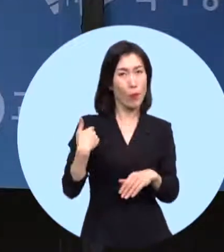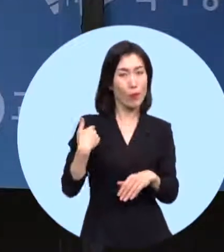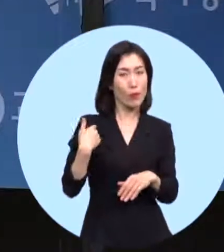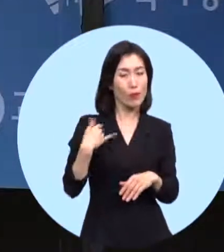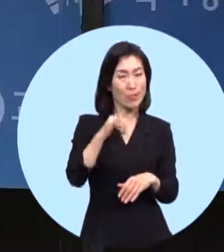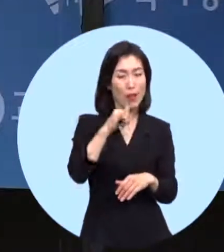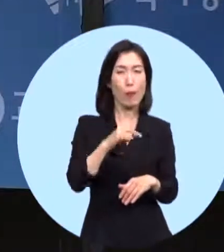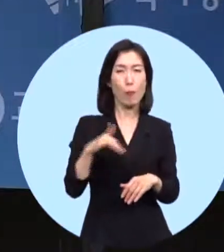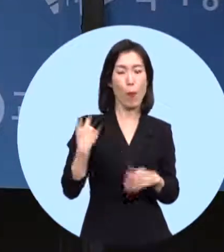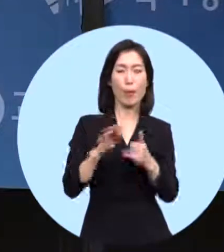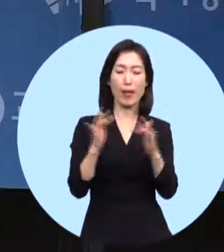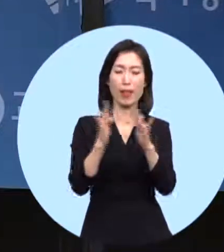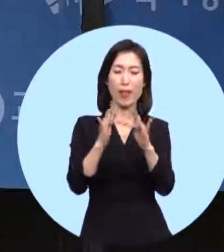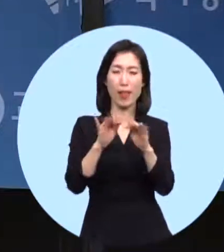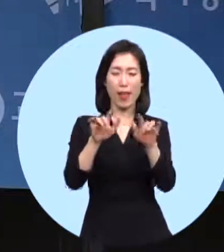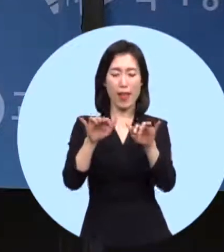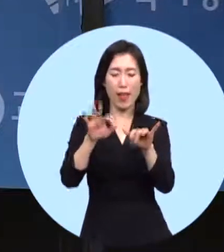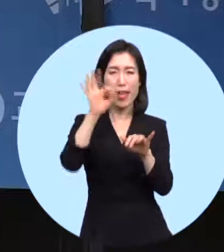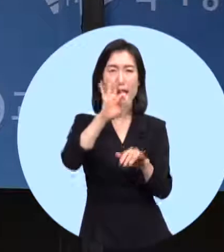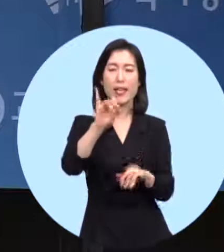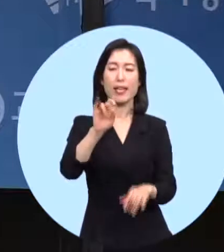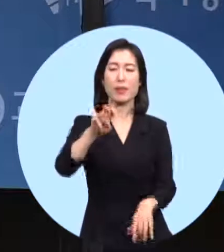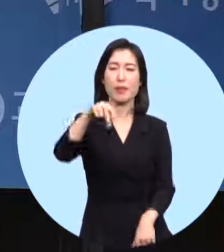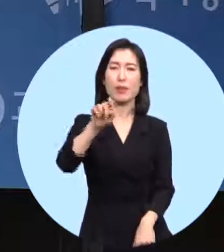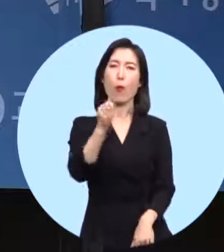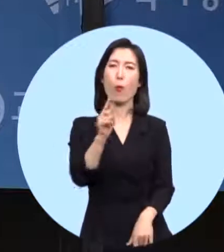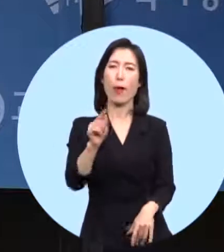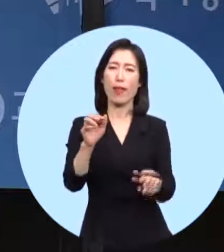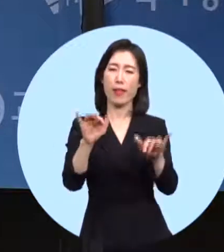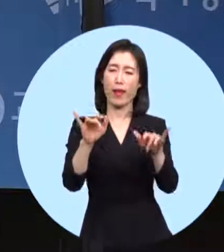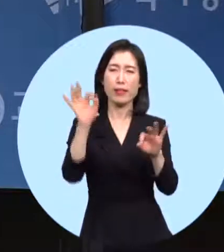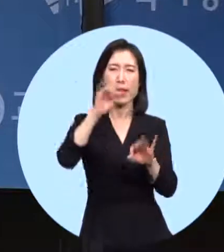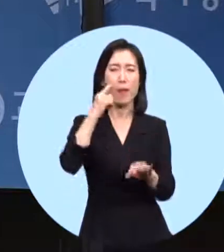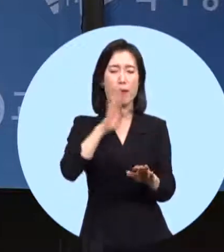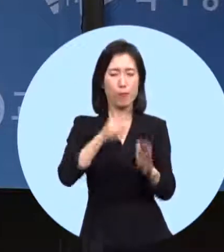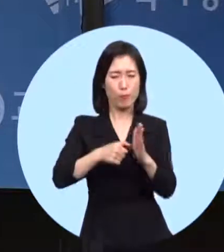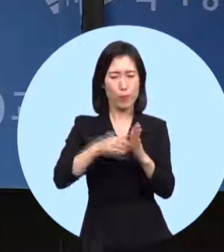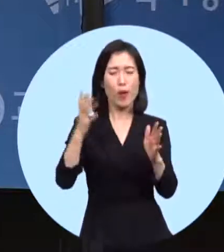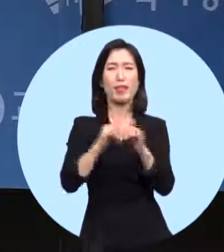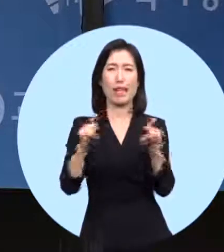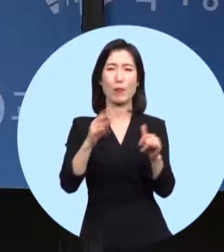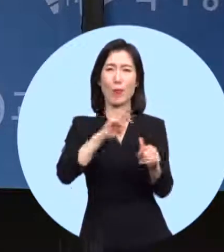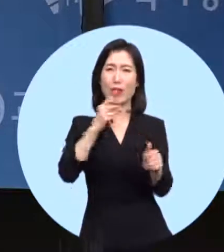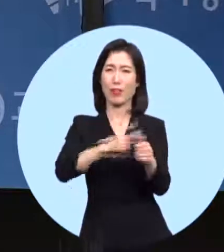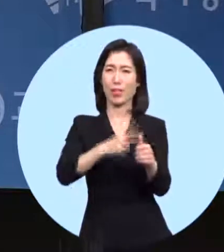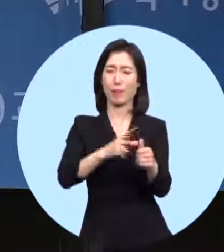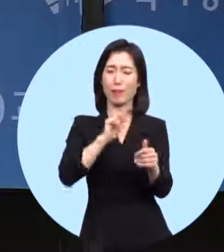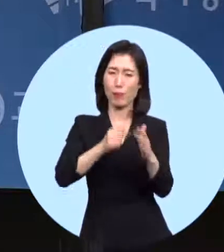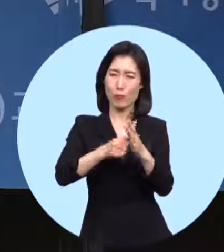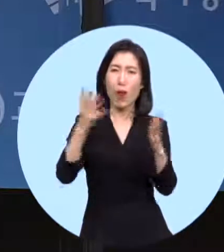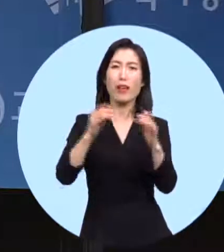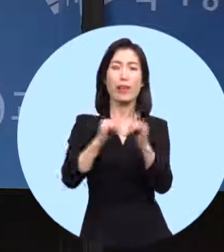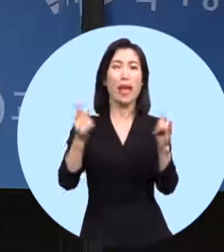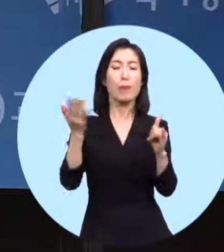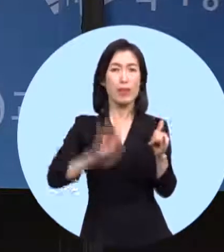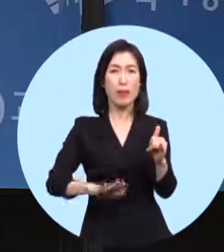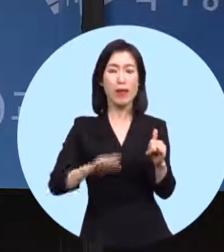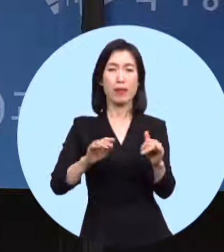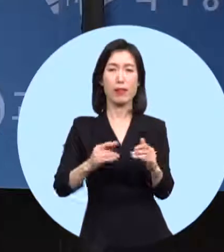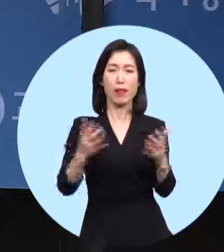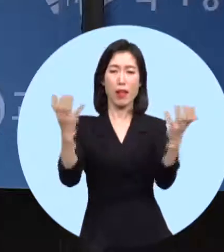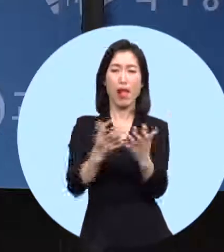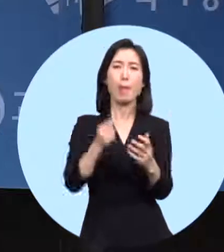같은 경우는 한번 인터넷 검색해 보시면 나올 겁니다. 정말로 유명하신 분입니다. 그러나 이렇게 이제 비대면의 상황으로